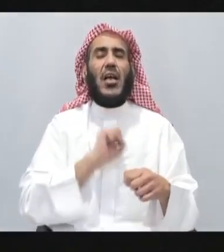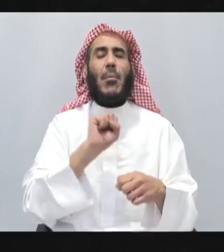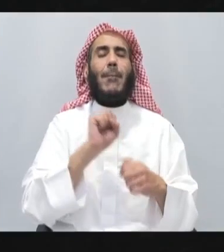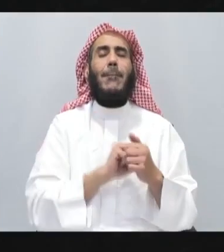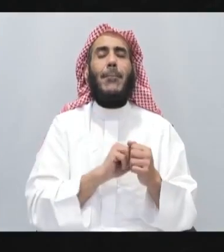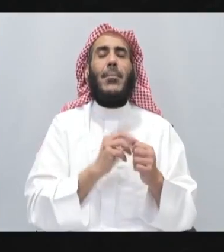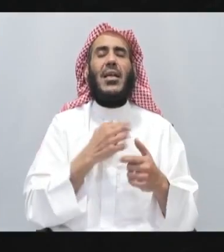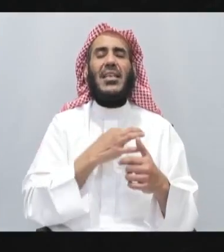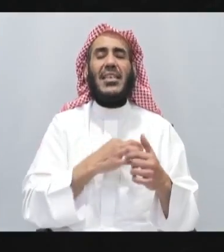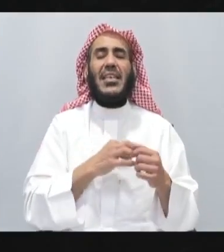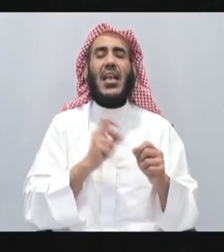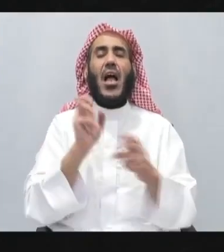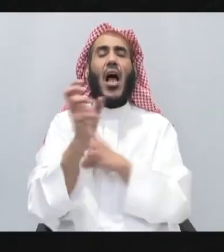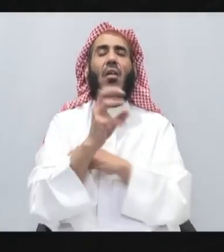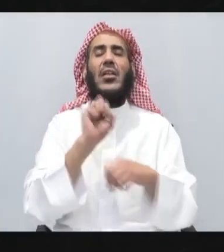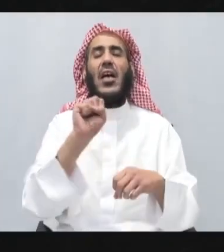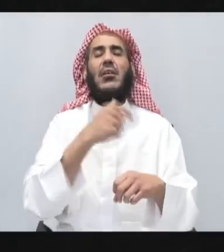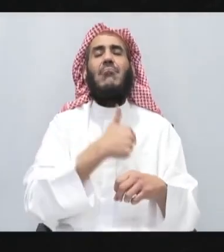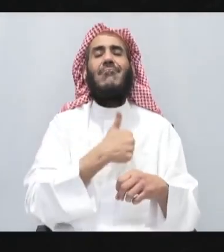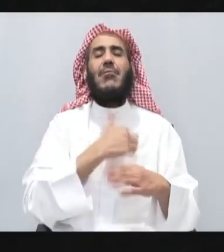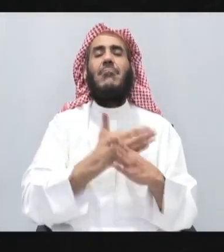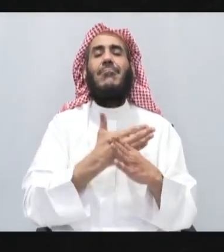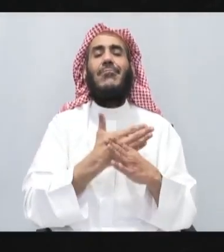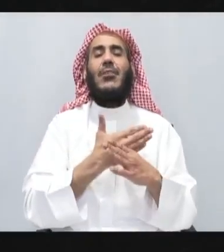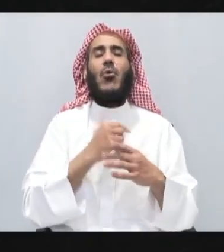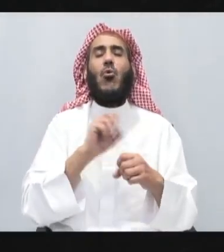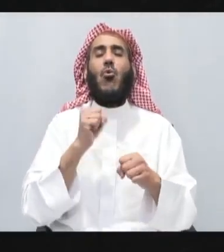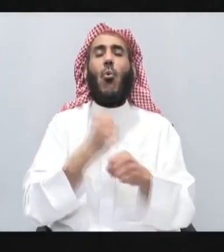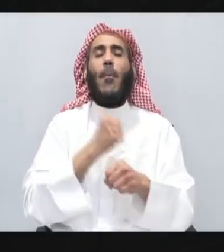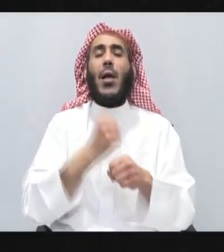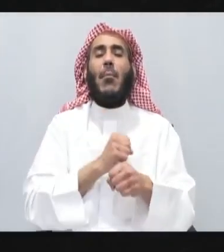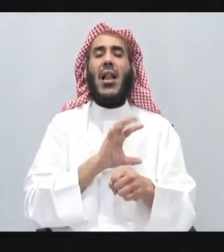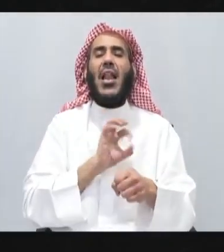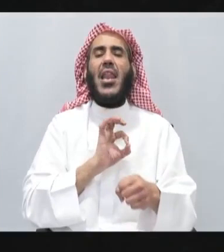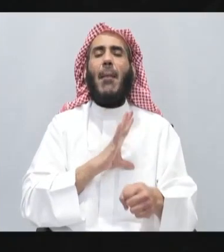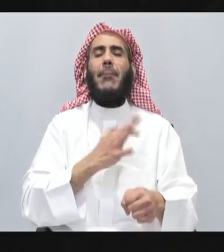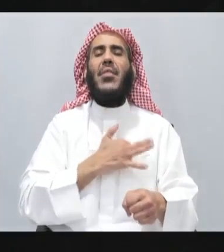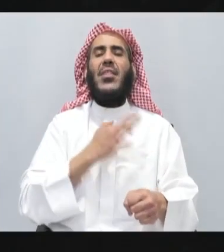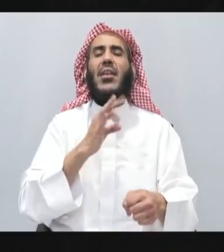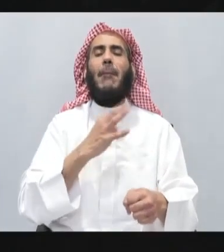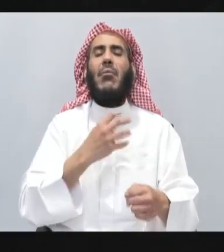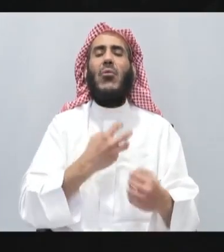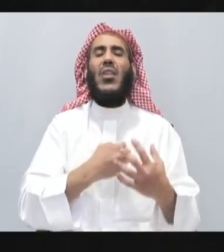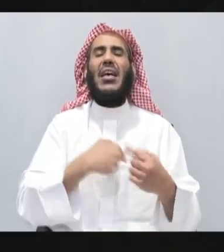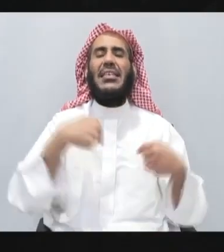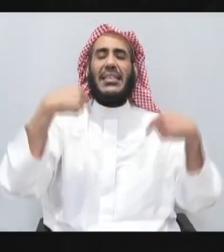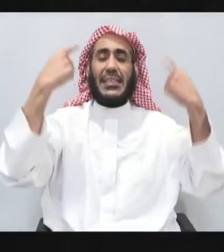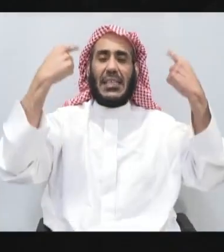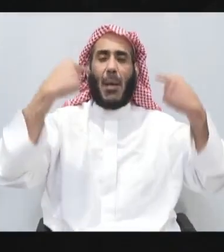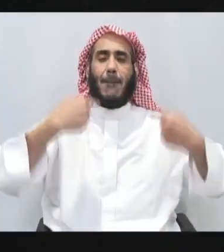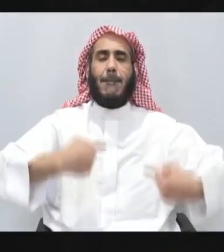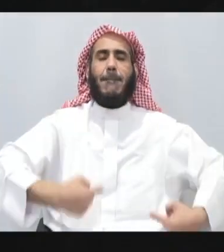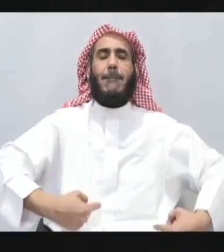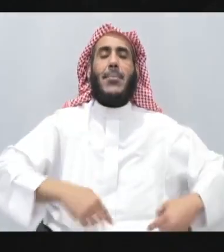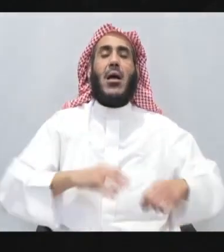وكذلك يحتاج الى عضلات خاصه به لماذا لانه يقوم بعمليه نبض نبض ضخ الدم وبالتالي لابد ان تكون